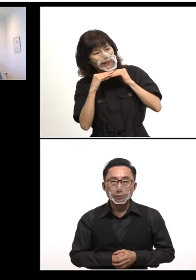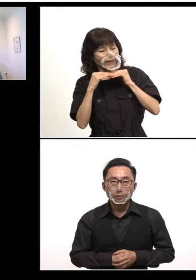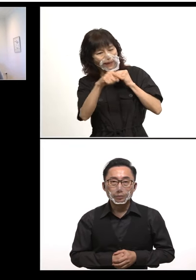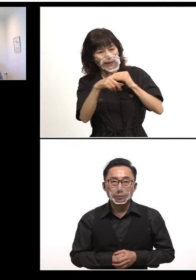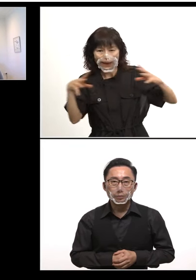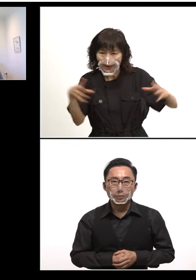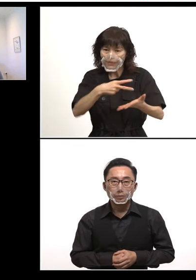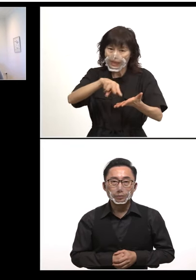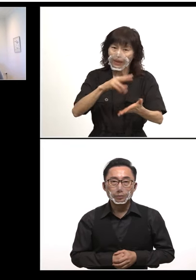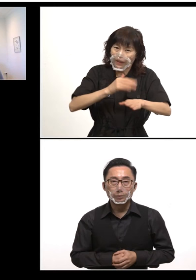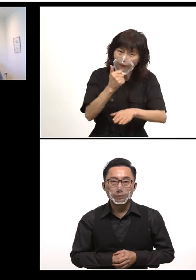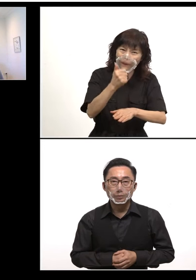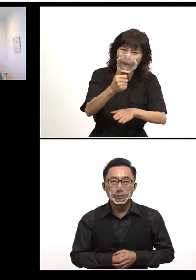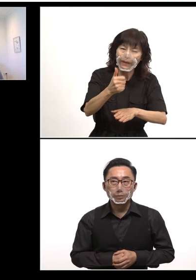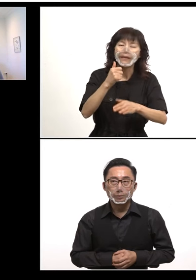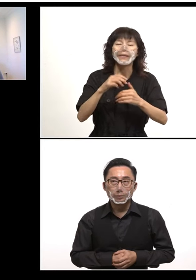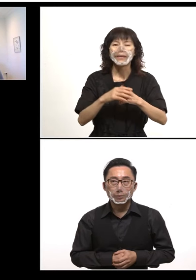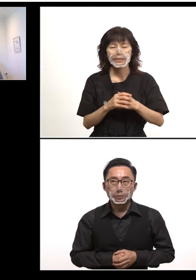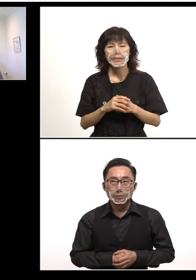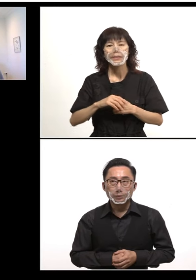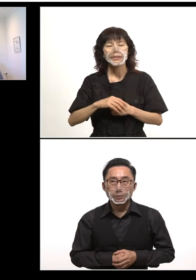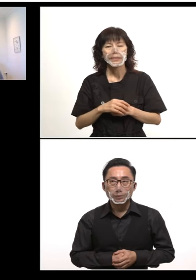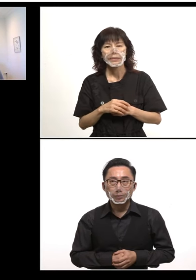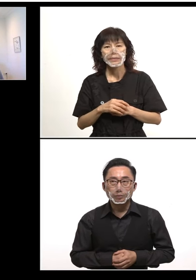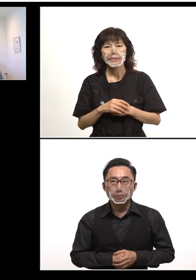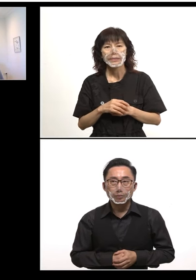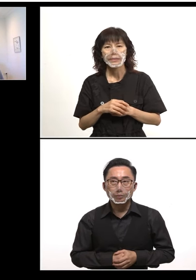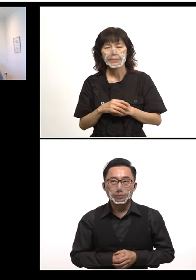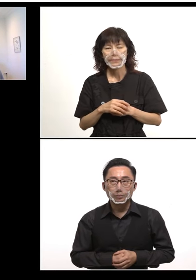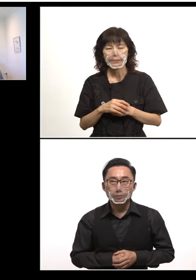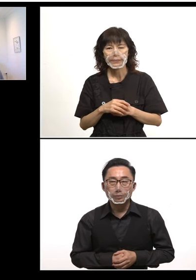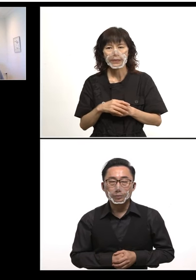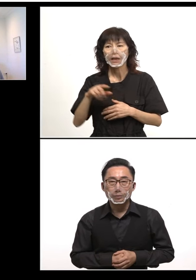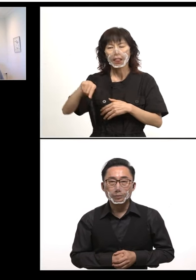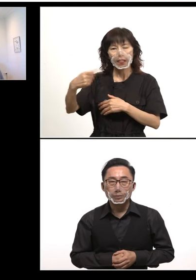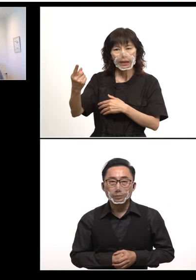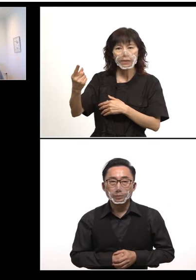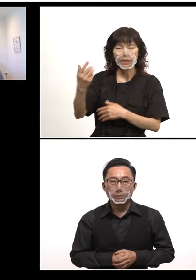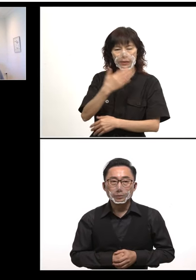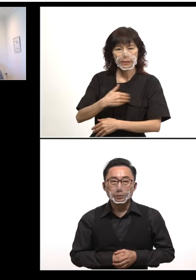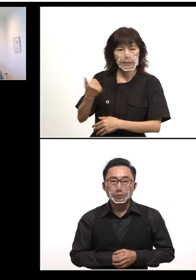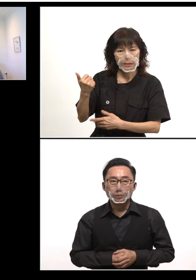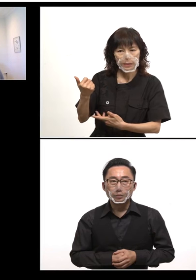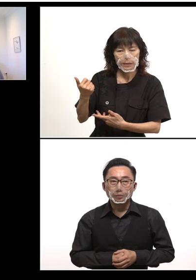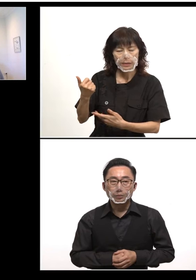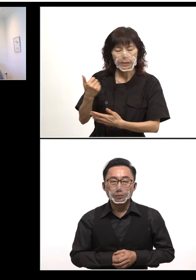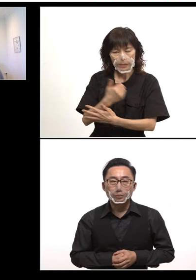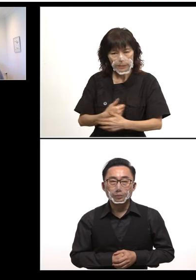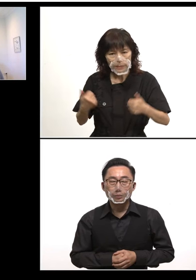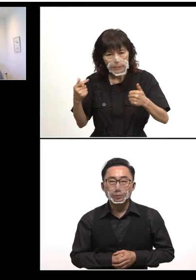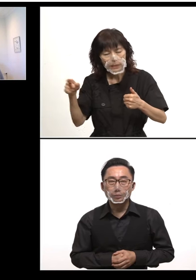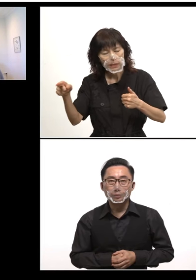我可以同佢一齊跳舞咧就好啦咁樣。咁但係好似一般嘅朋友，佢哋就會覺得佢